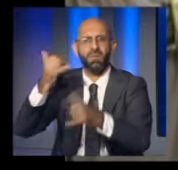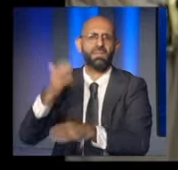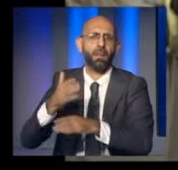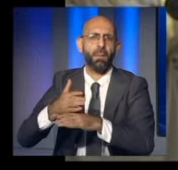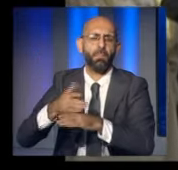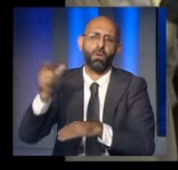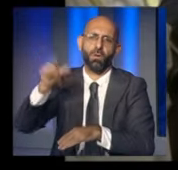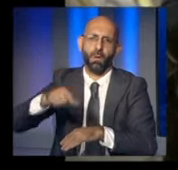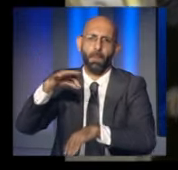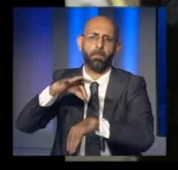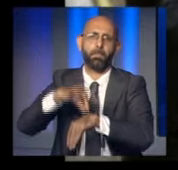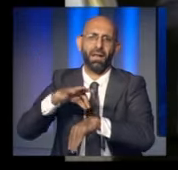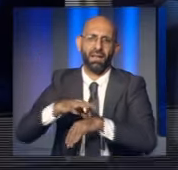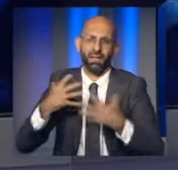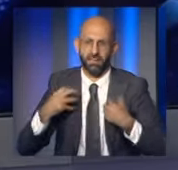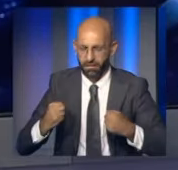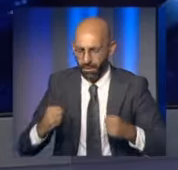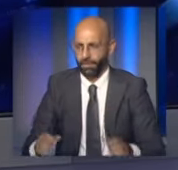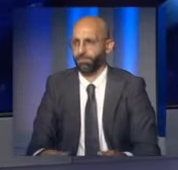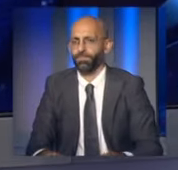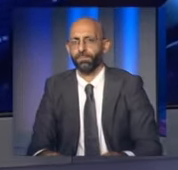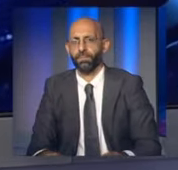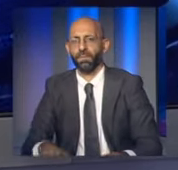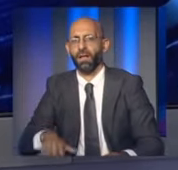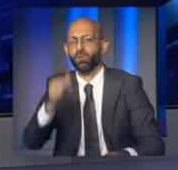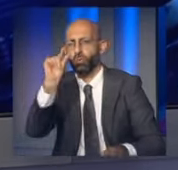الصحية وللاطمئنان على صحته.